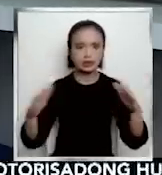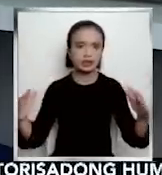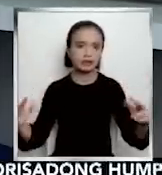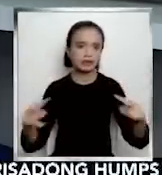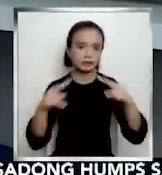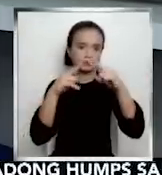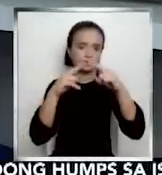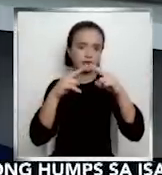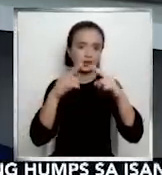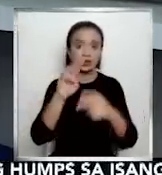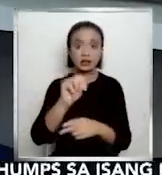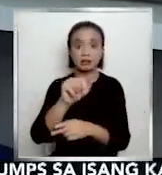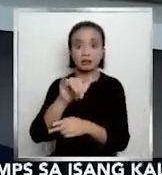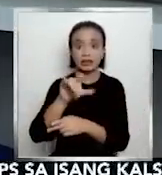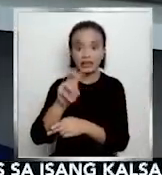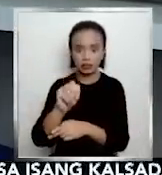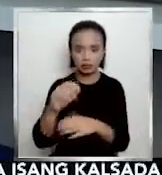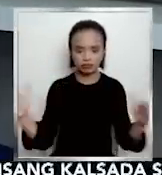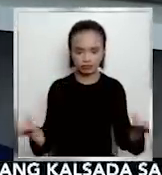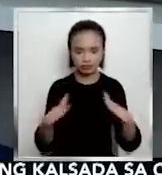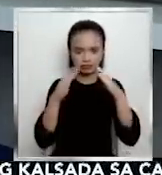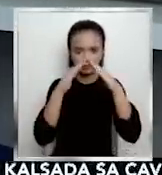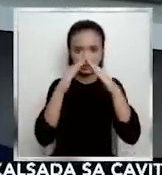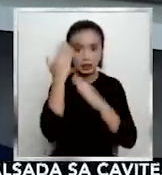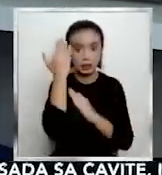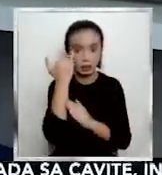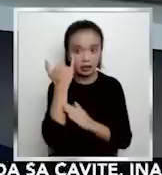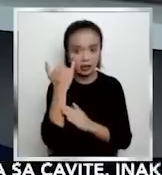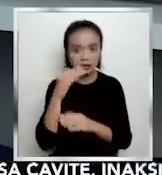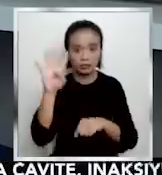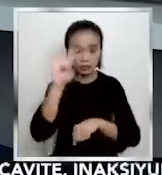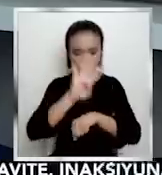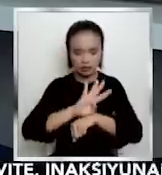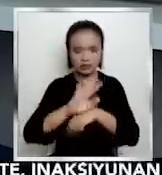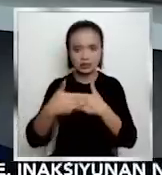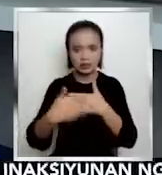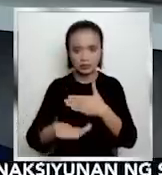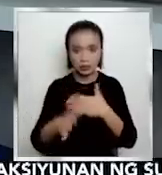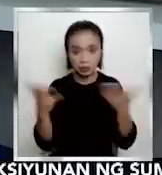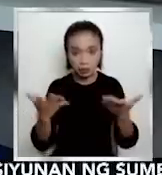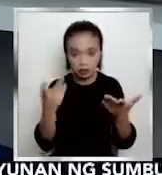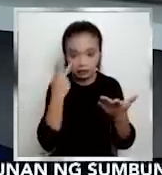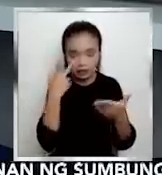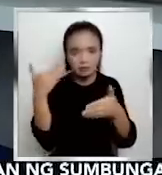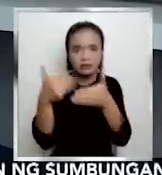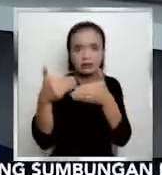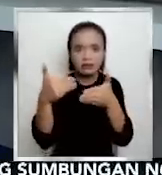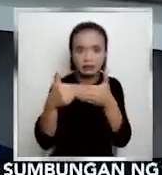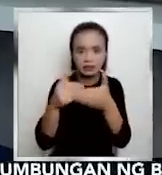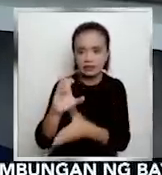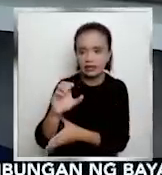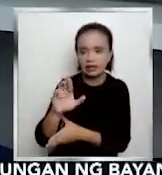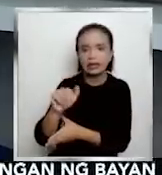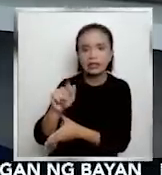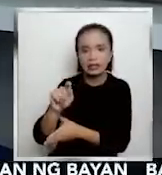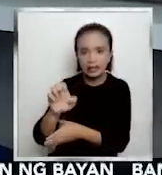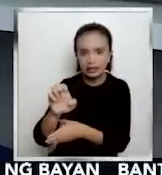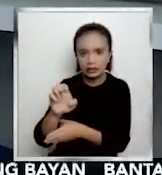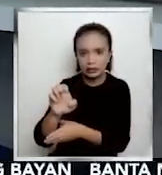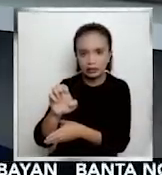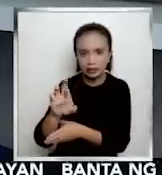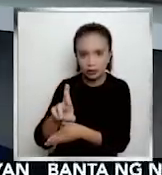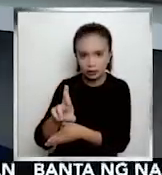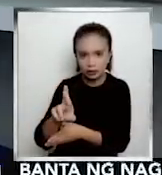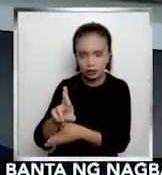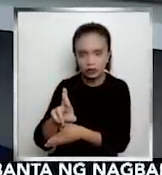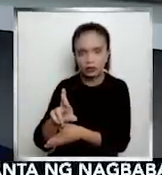labi apat na araw matapos silang matagpuan malapit sa bunganga ng bulkan. Yan ang tinutungan ni Jessica Kalinog ng GMA